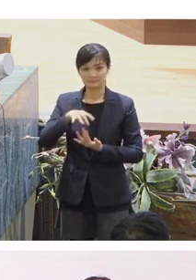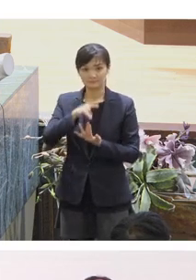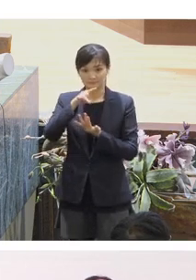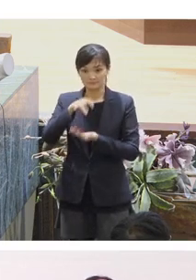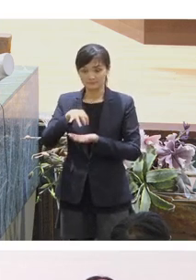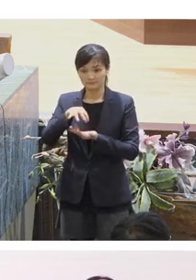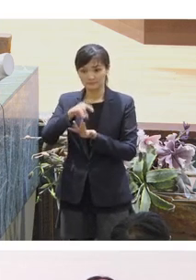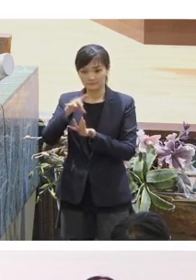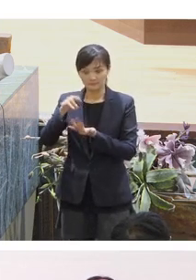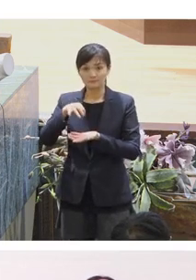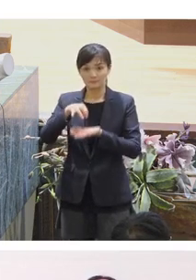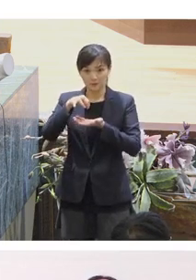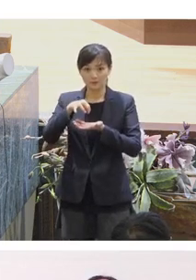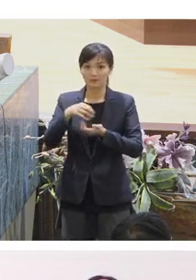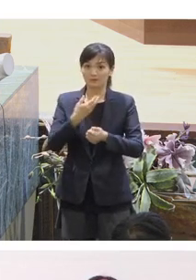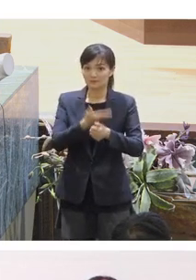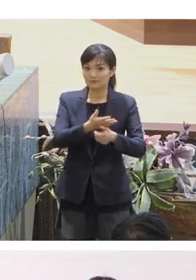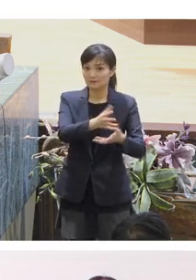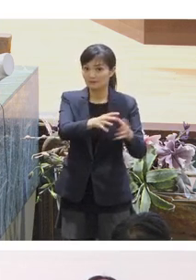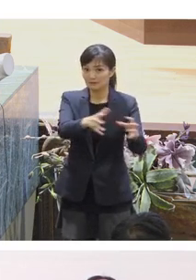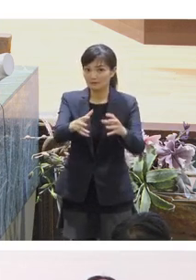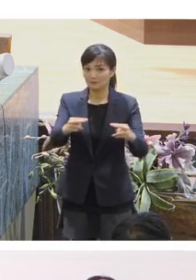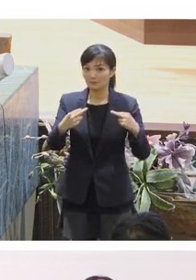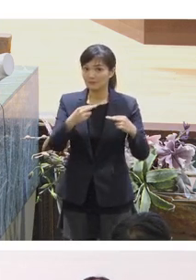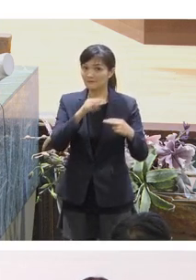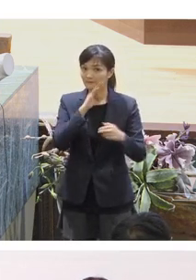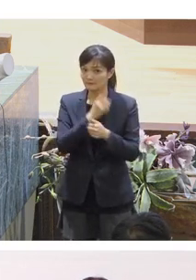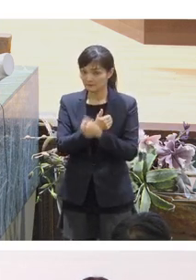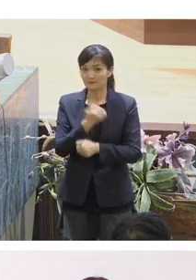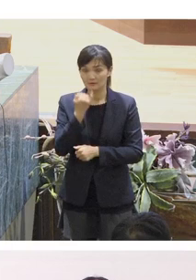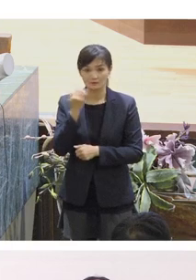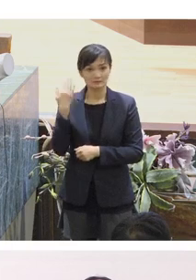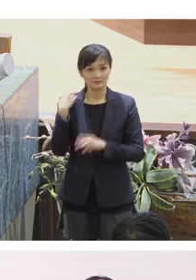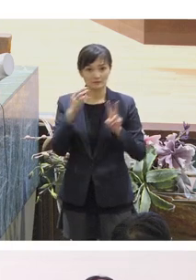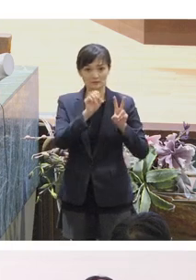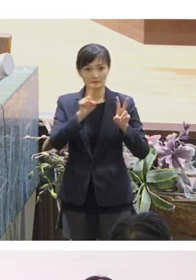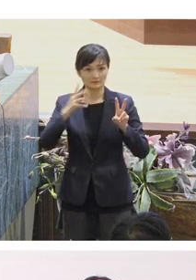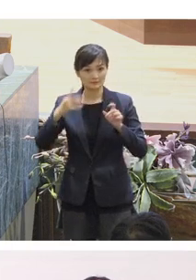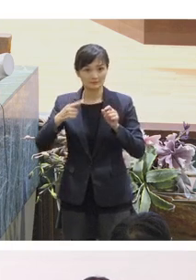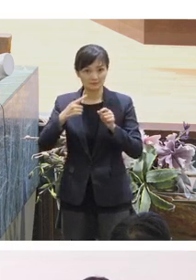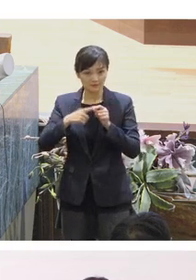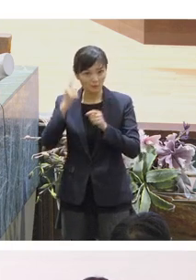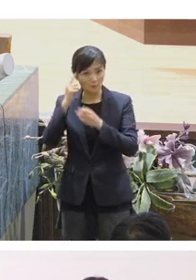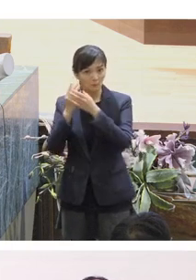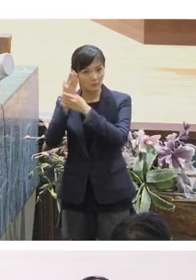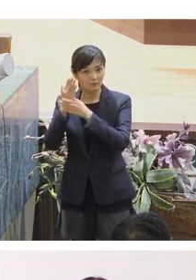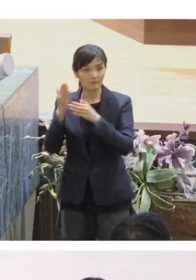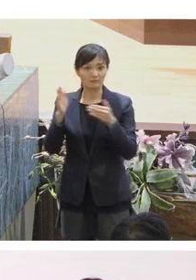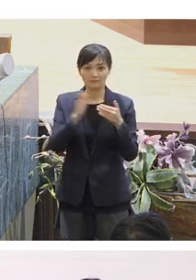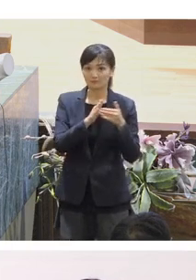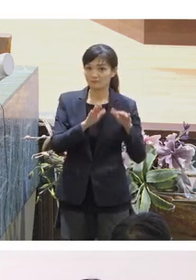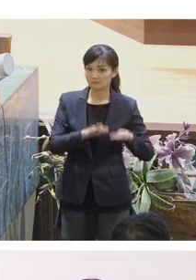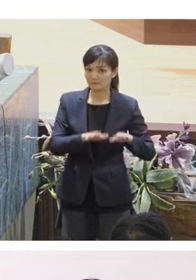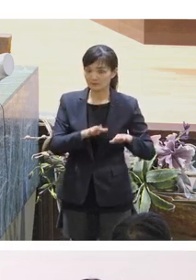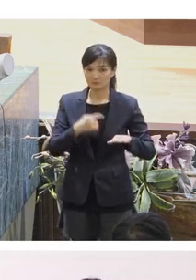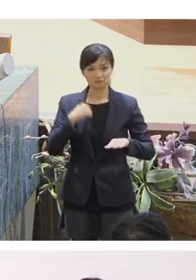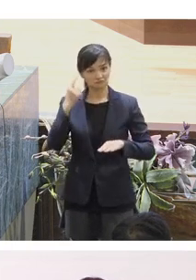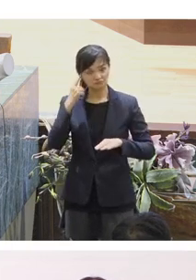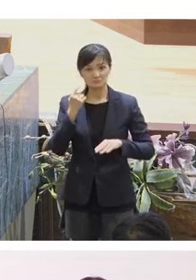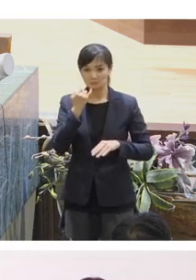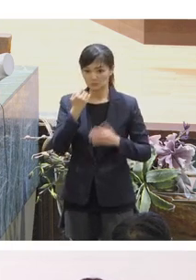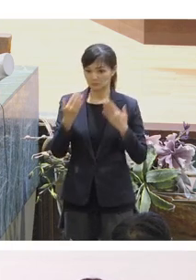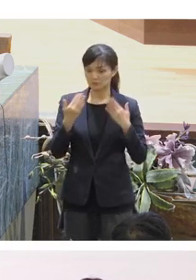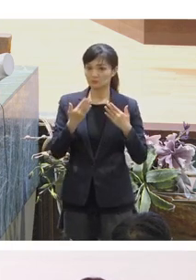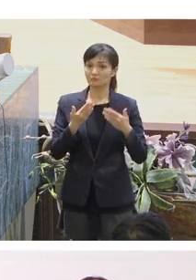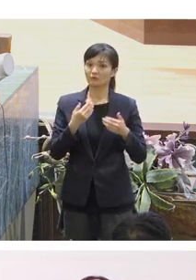起就是2014年有开放政府这个想法之前，我觉得是一个比较明确的在国际上台湾可以讨